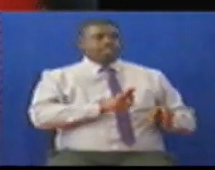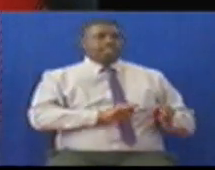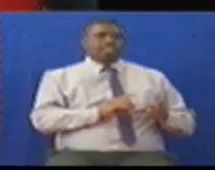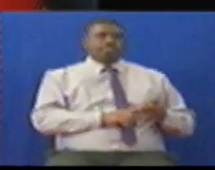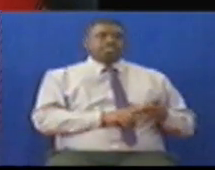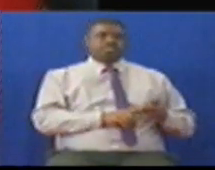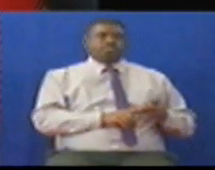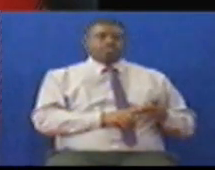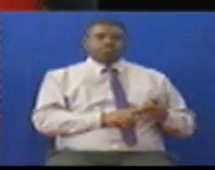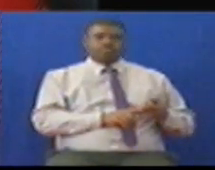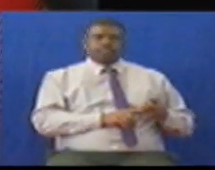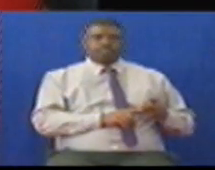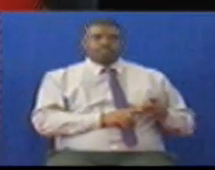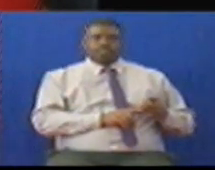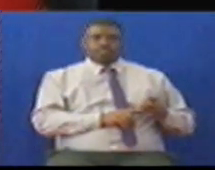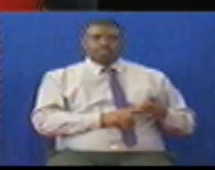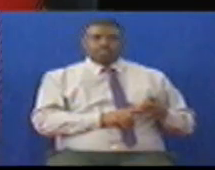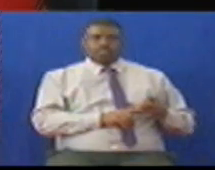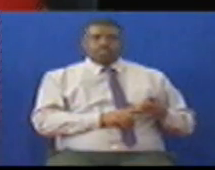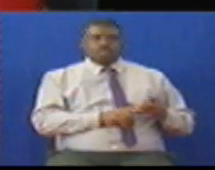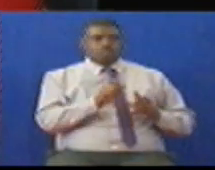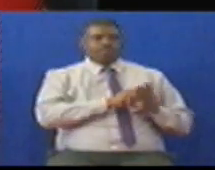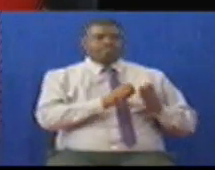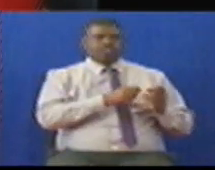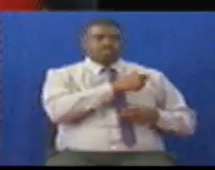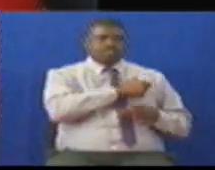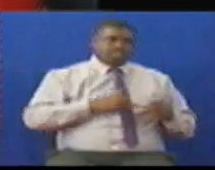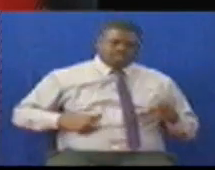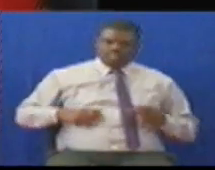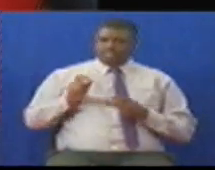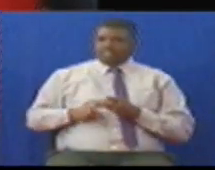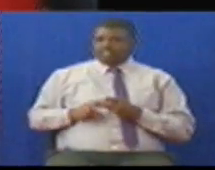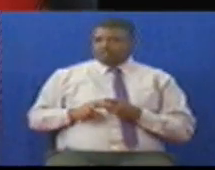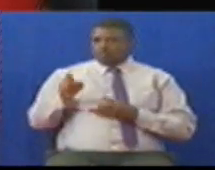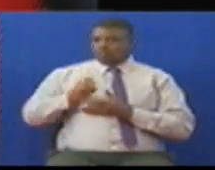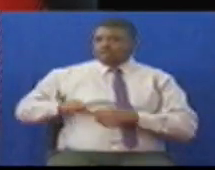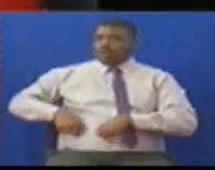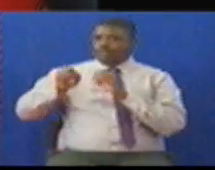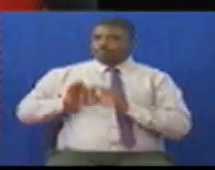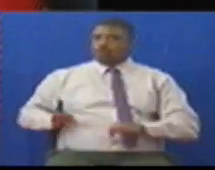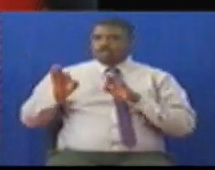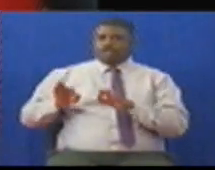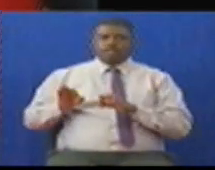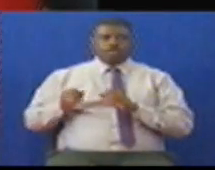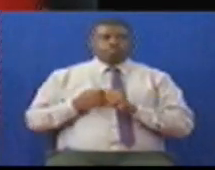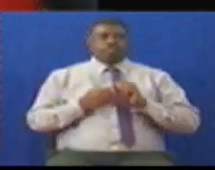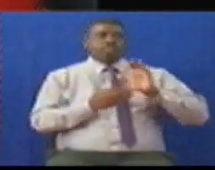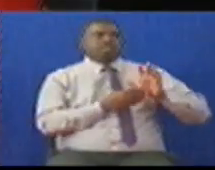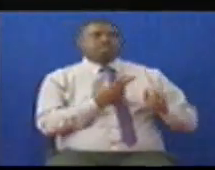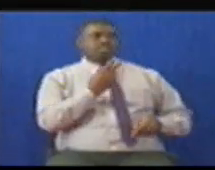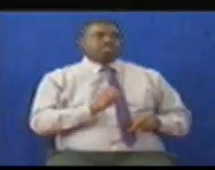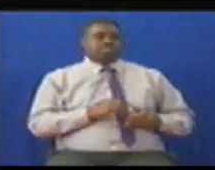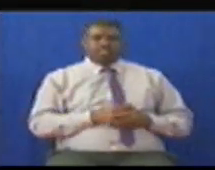utekelezaji wa mpango wa bajeti wa ofisi ya Rais management utumishi wa umma na utawala bora kwa mwaka wa fedha 2020 ulijikita